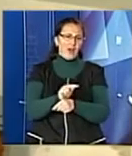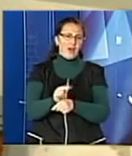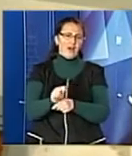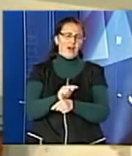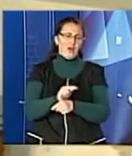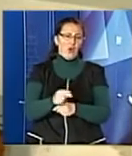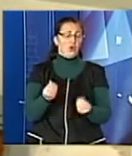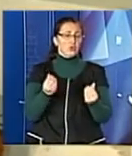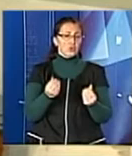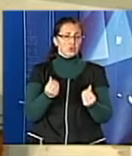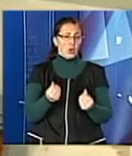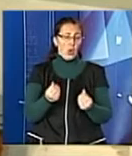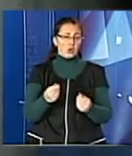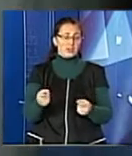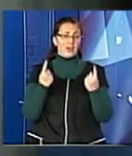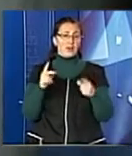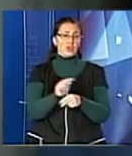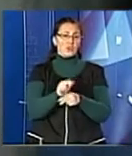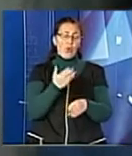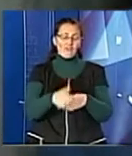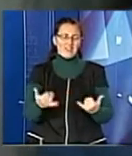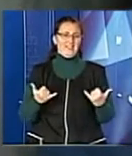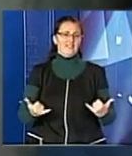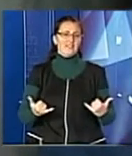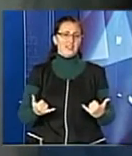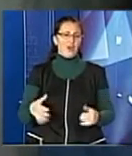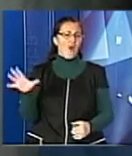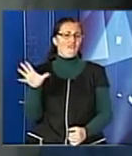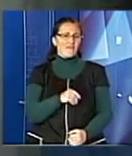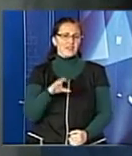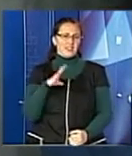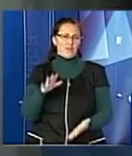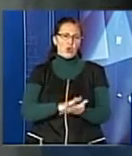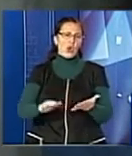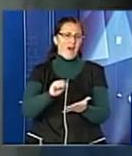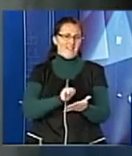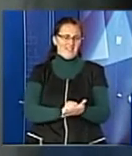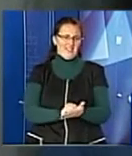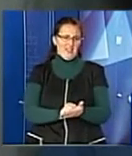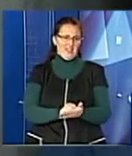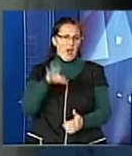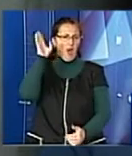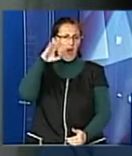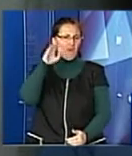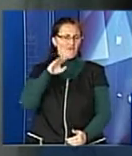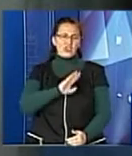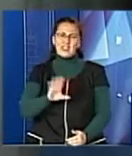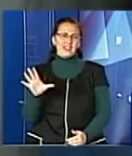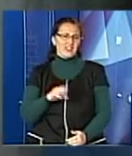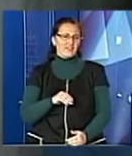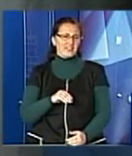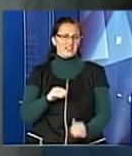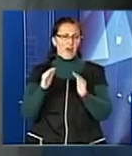капітальну реконструкцію виділила аж тепер. Все було гниле, скажімо так, вода не в усіх